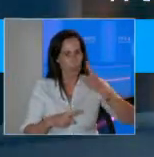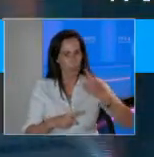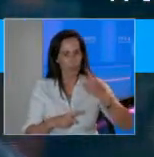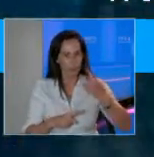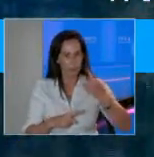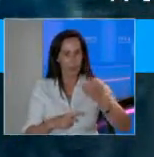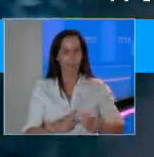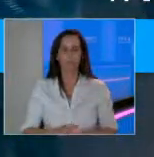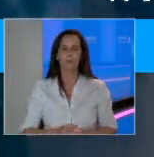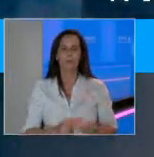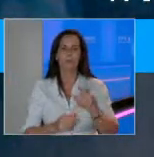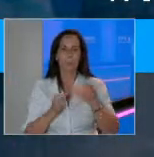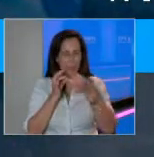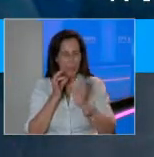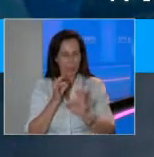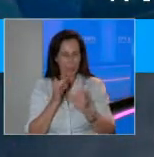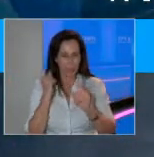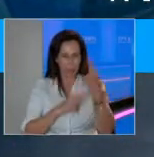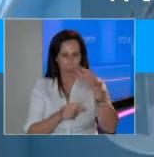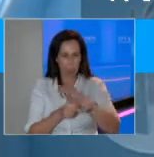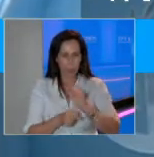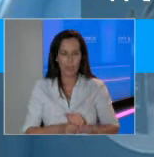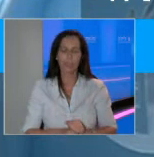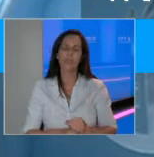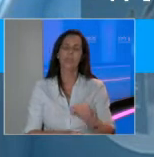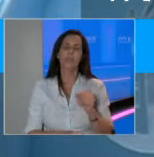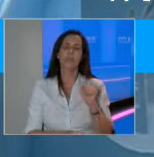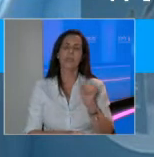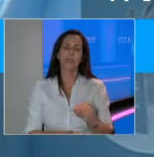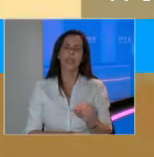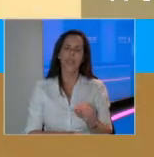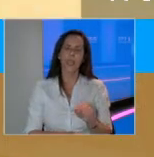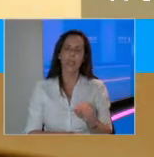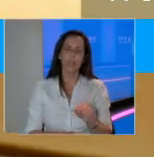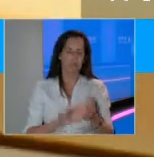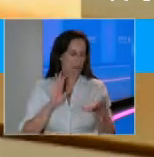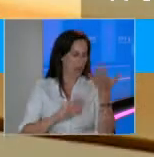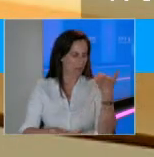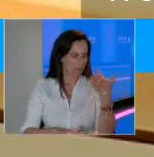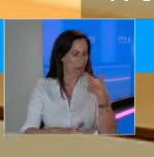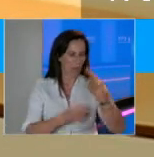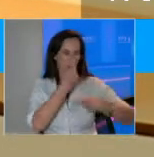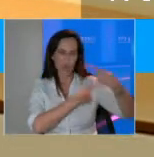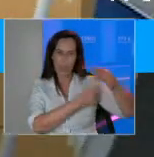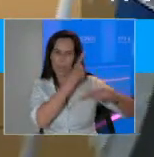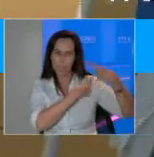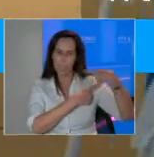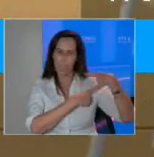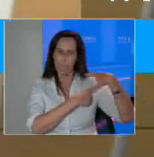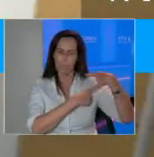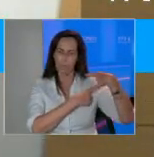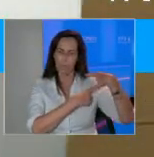מדויקת וספציפית לנושא, הוא שלפני שנים אחדות תקנו